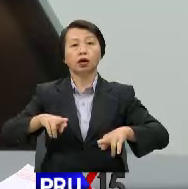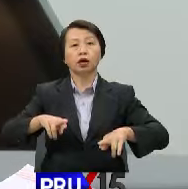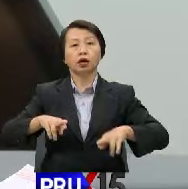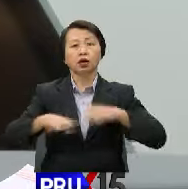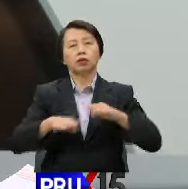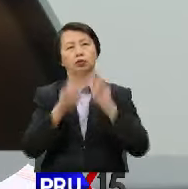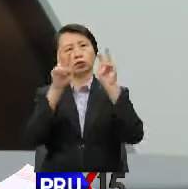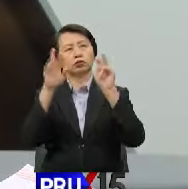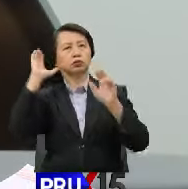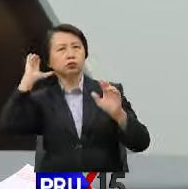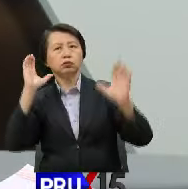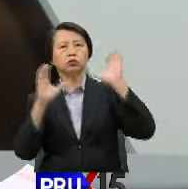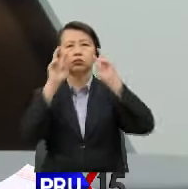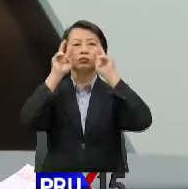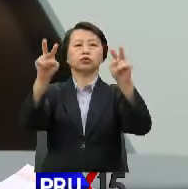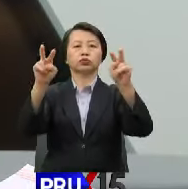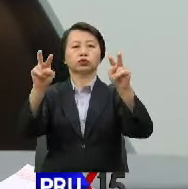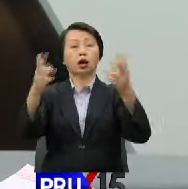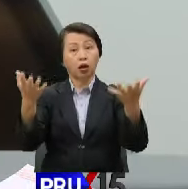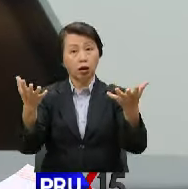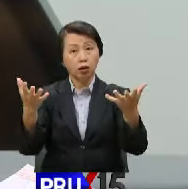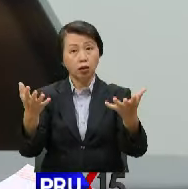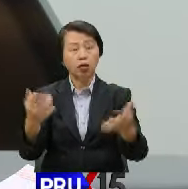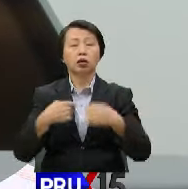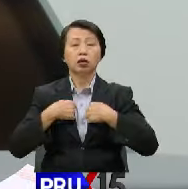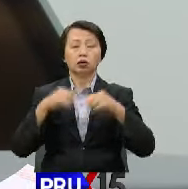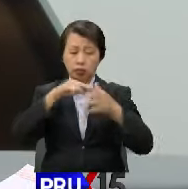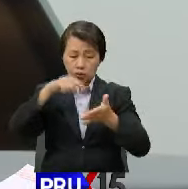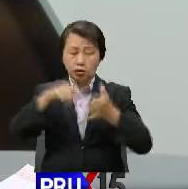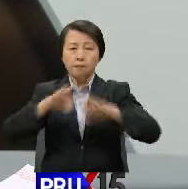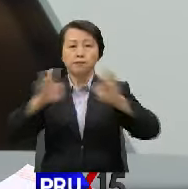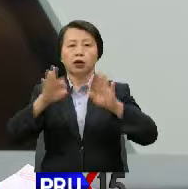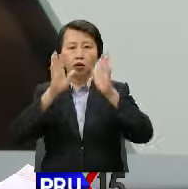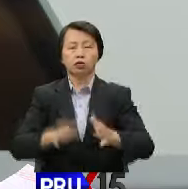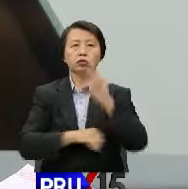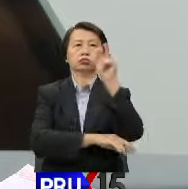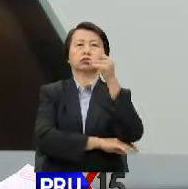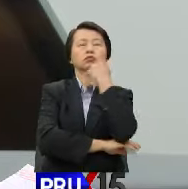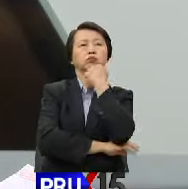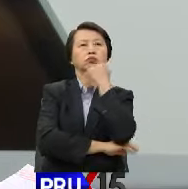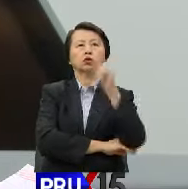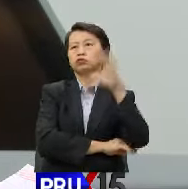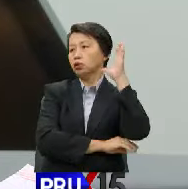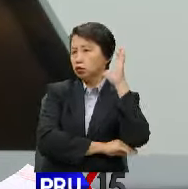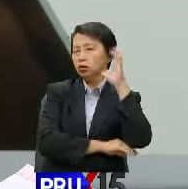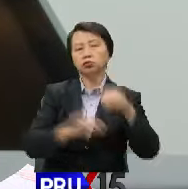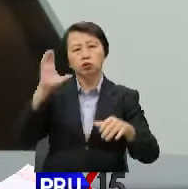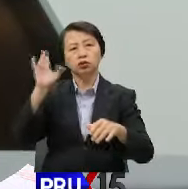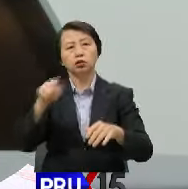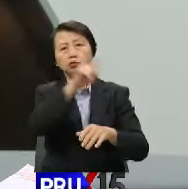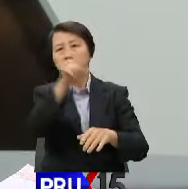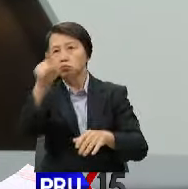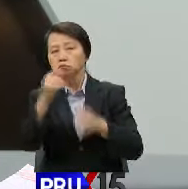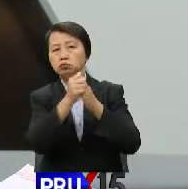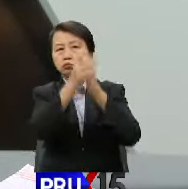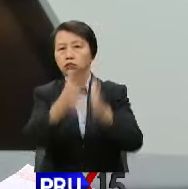penghuni di bawah yang mendengar yang menontonnya jadi saya kira ini penting orang boleh lihat Oh saya sudah melihat debat tersebut saya